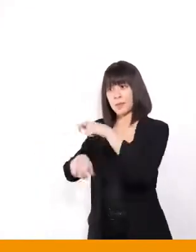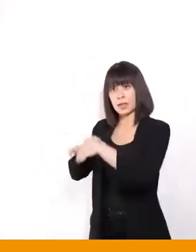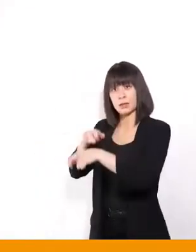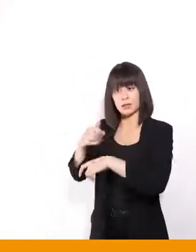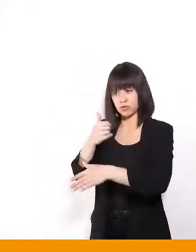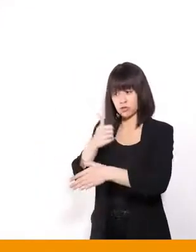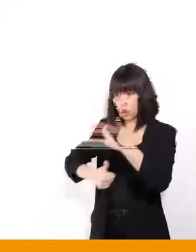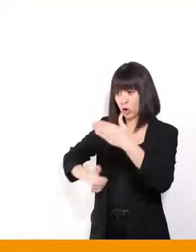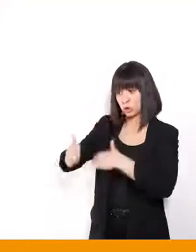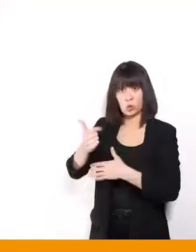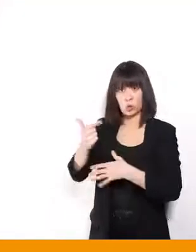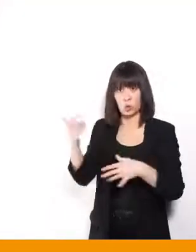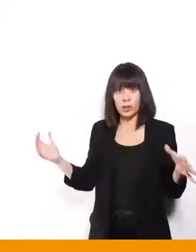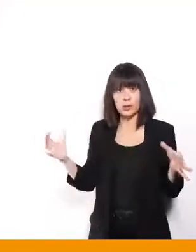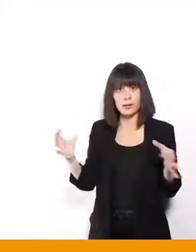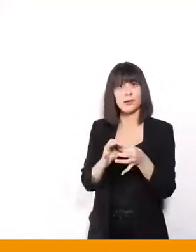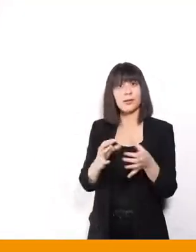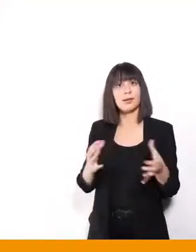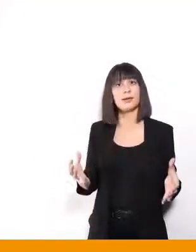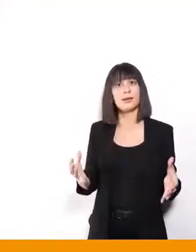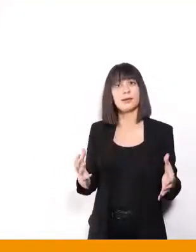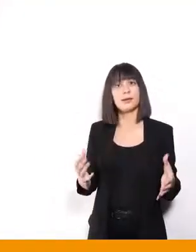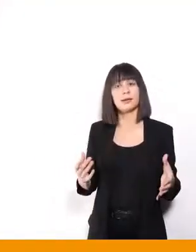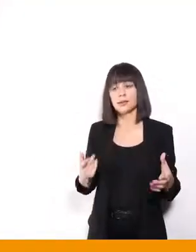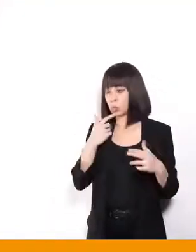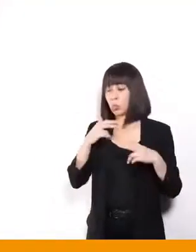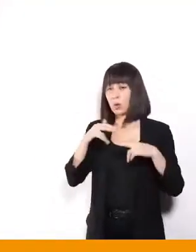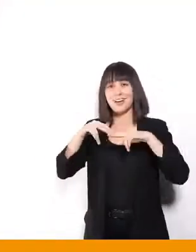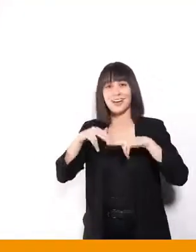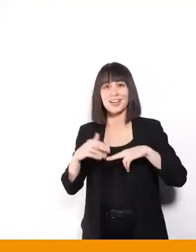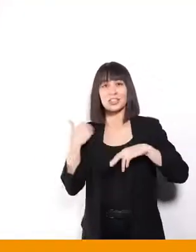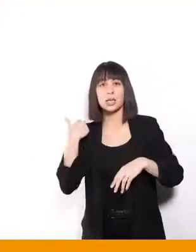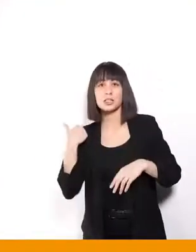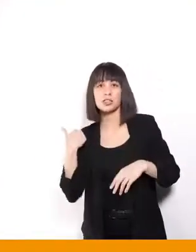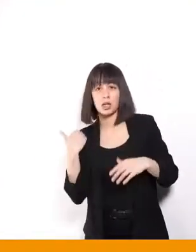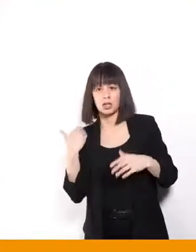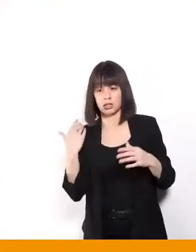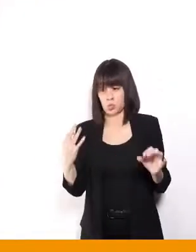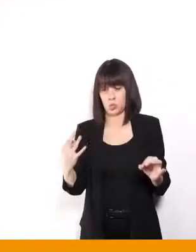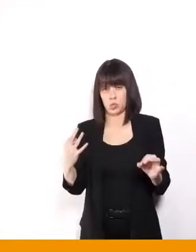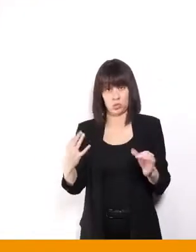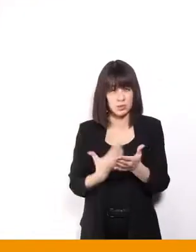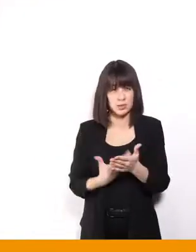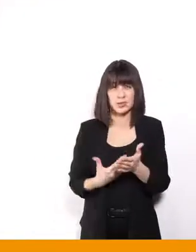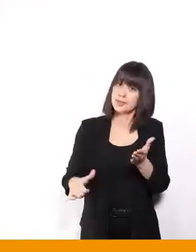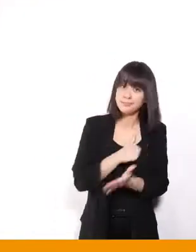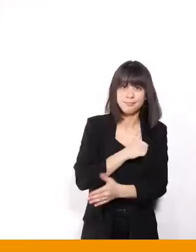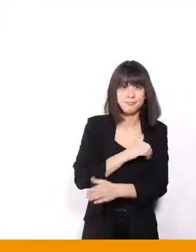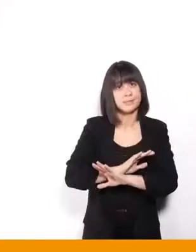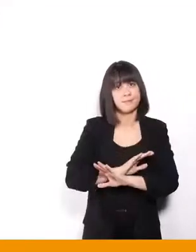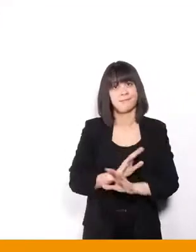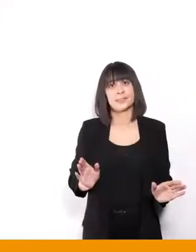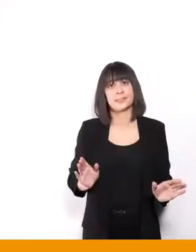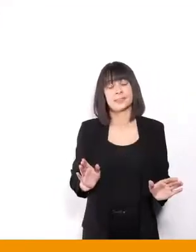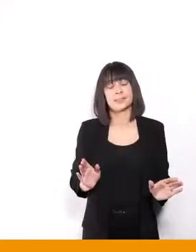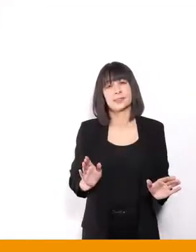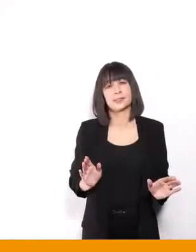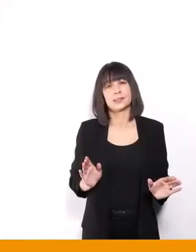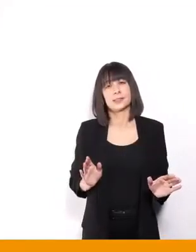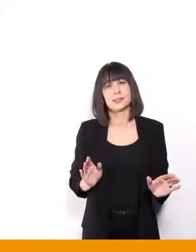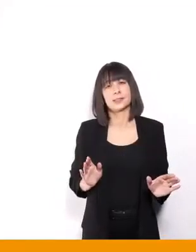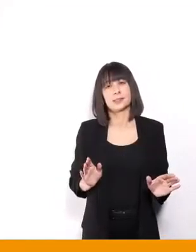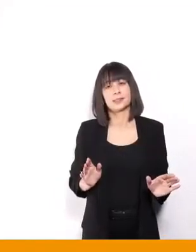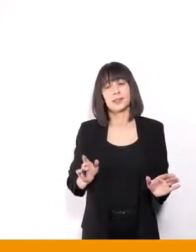charge des restes à charge, pour qu'il n'y ait plus de restes à charge justement, pour s'assurer que effectivement,